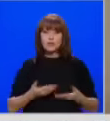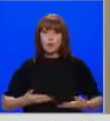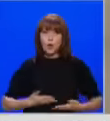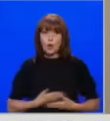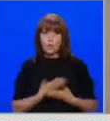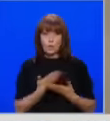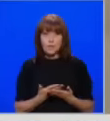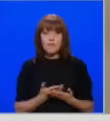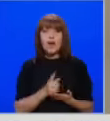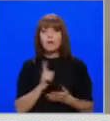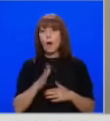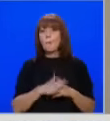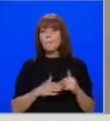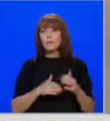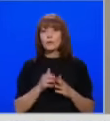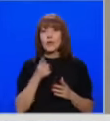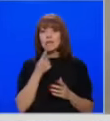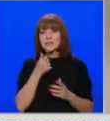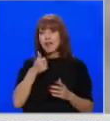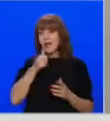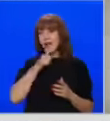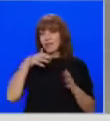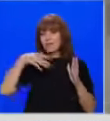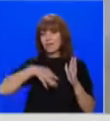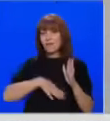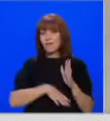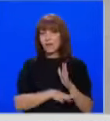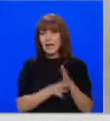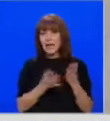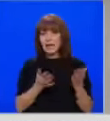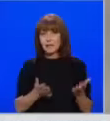престоя. Но не били подготвени за наводнение в пустинята.